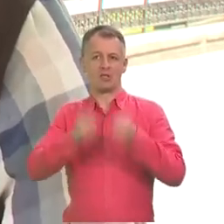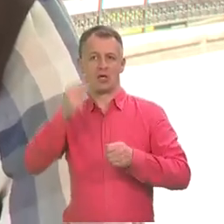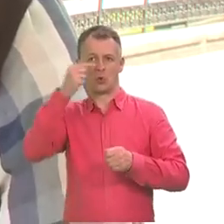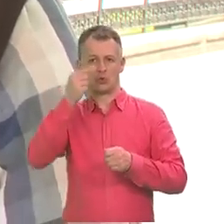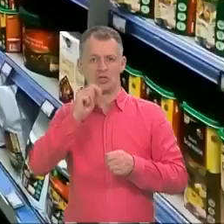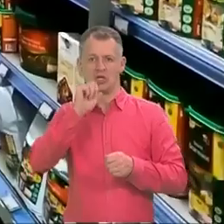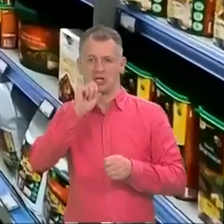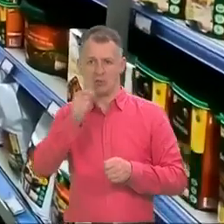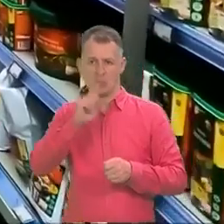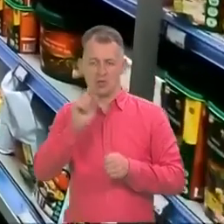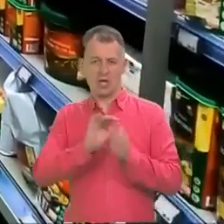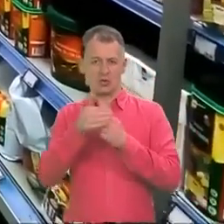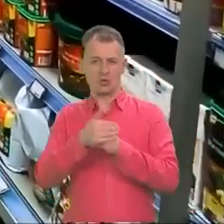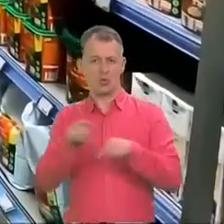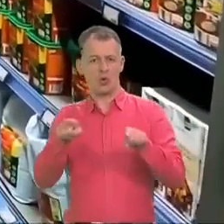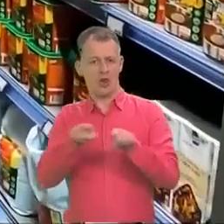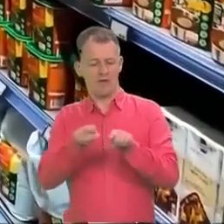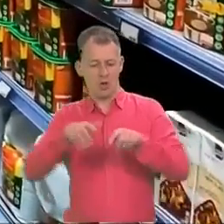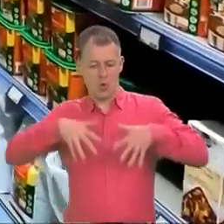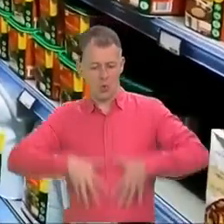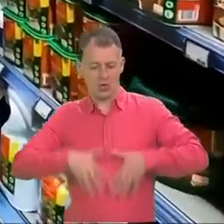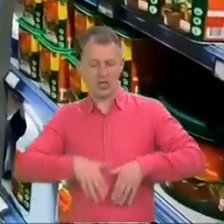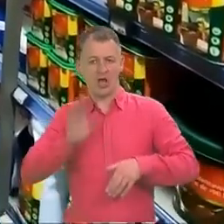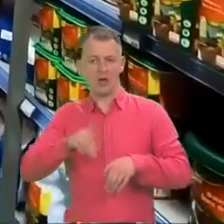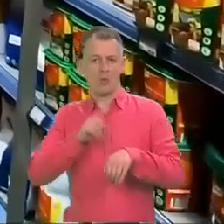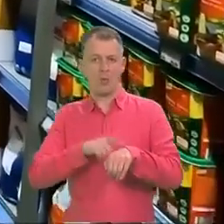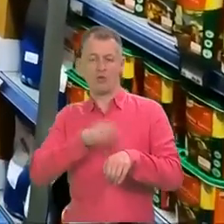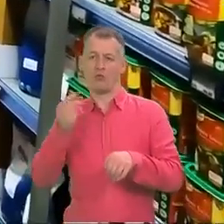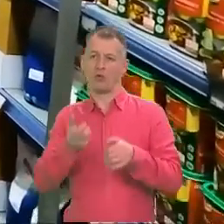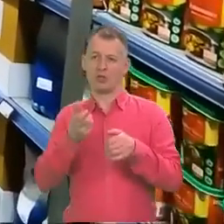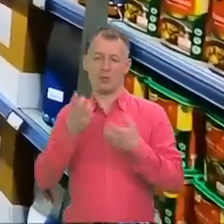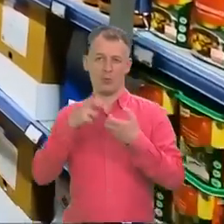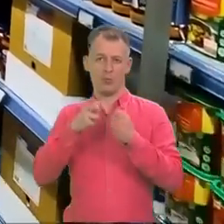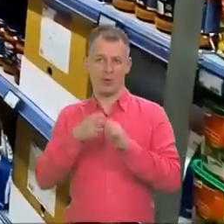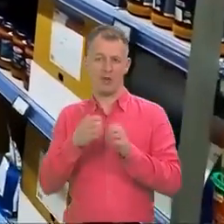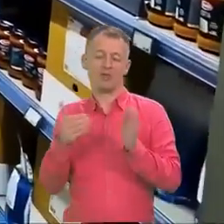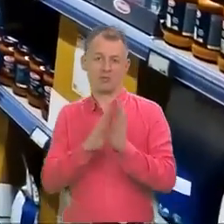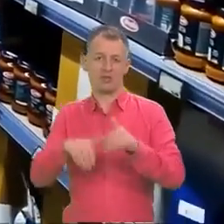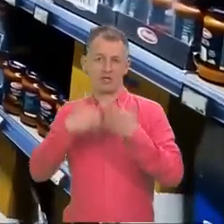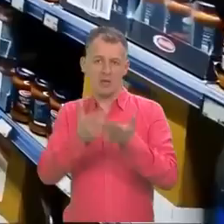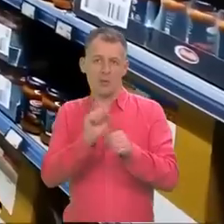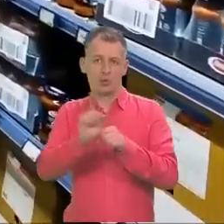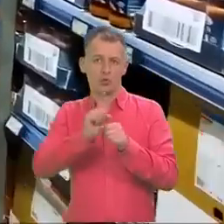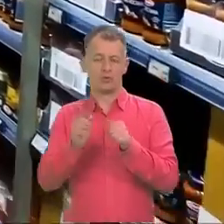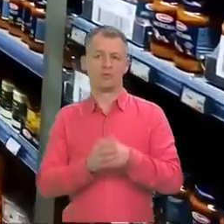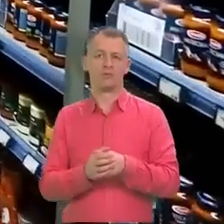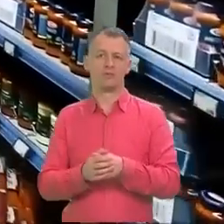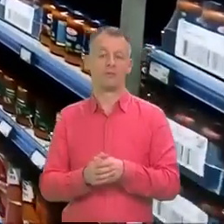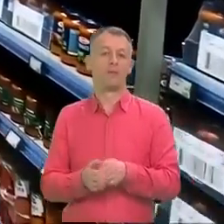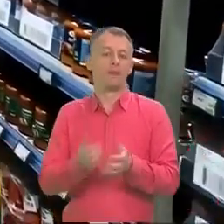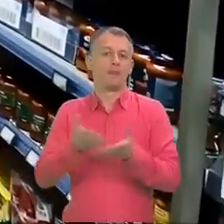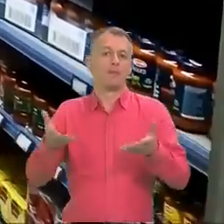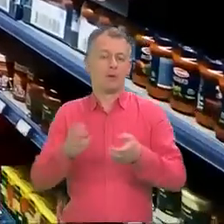ascuns. Ucraina, care la fel ea traversează o perioadă foarte critică și va trebui alimentată cu produse. Marii perdanții acestei noi